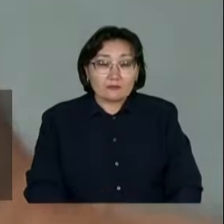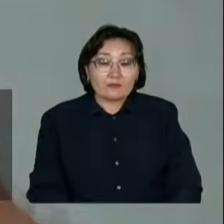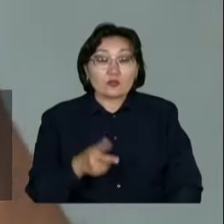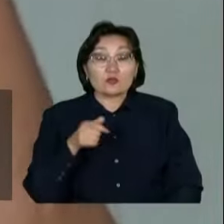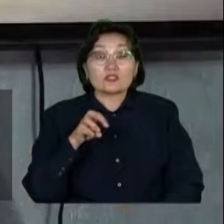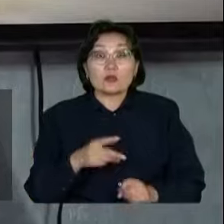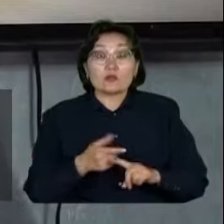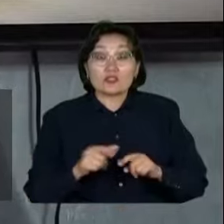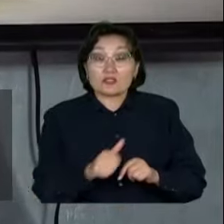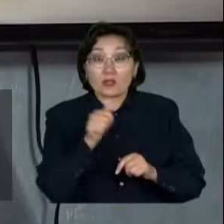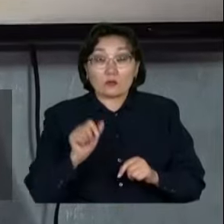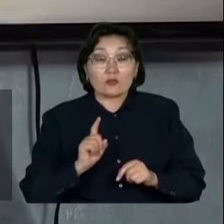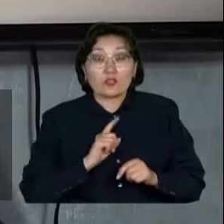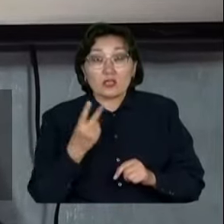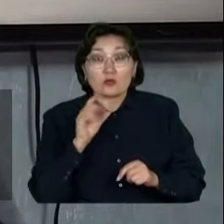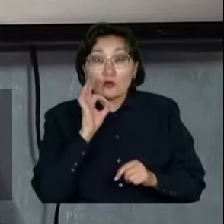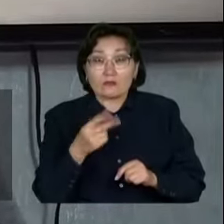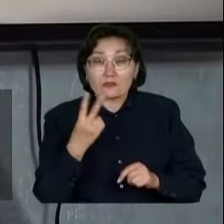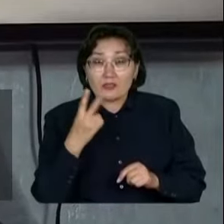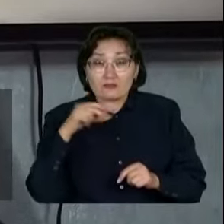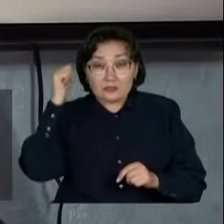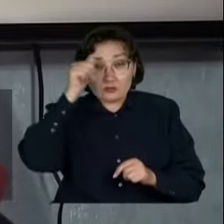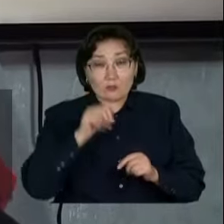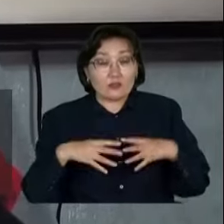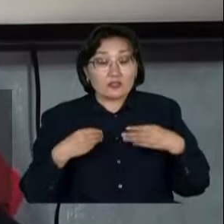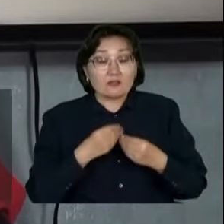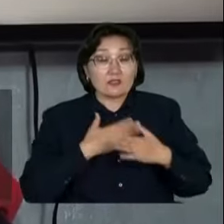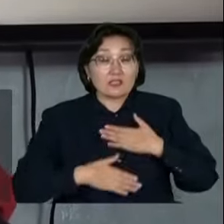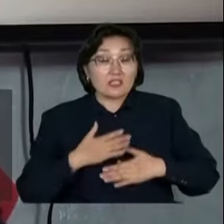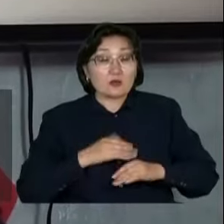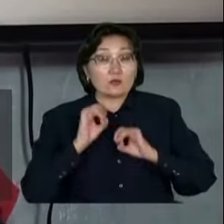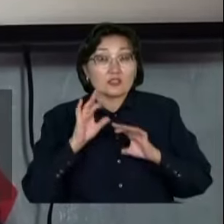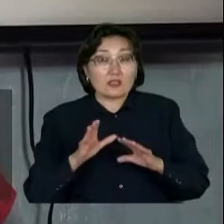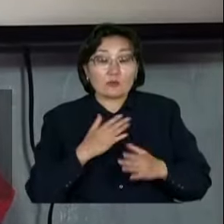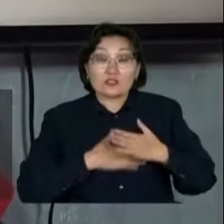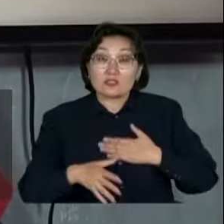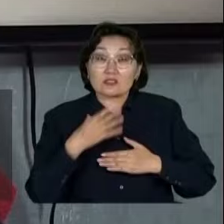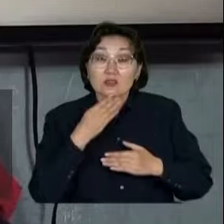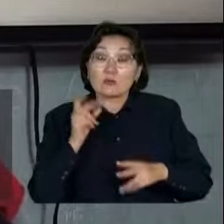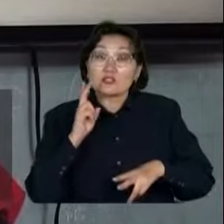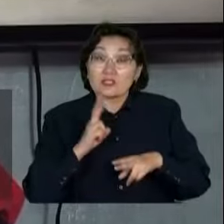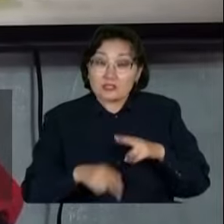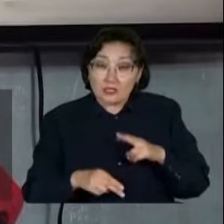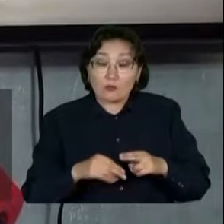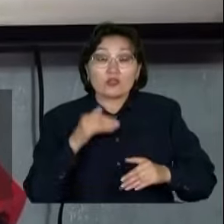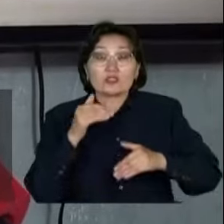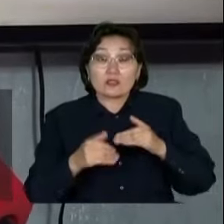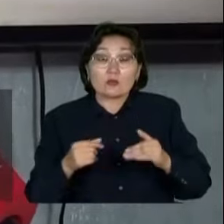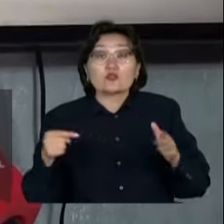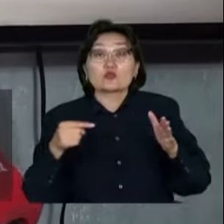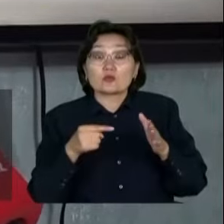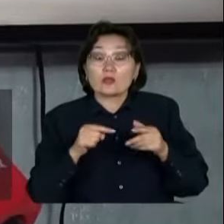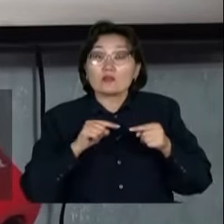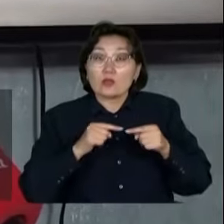Гусман этого часа ждал ровно 22 года. Мы всей семьей рады за нашего чемпиона. Отрадно, что в своей завершающейся карьере он поставил